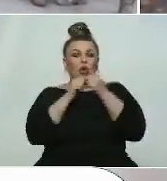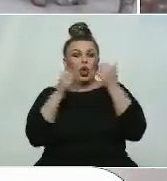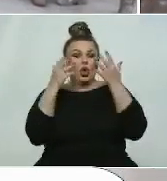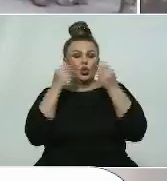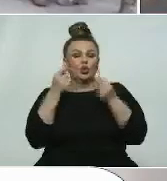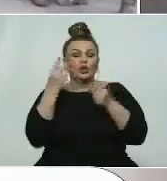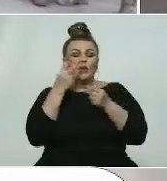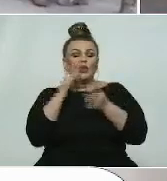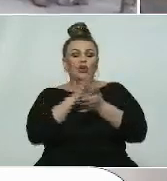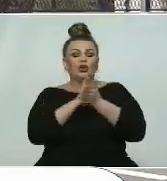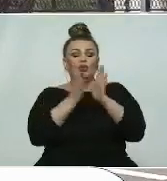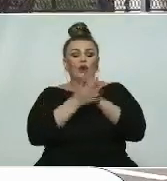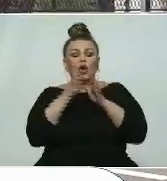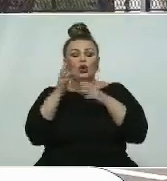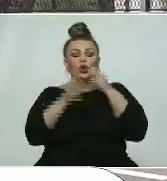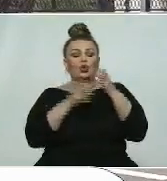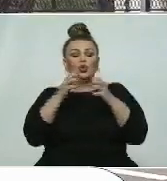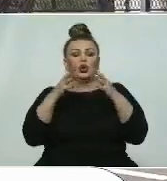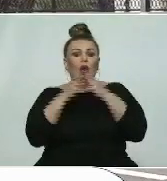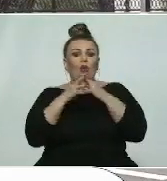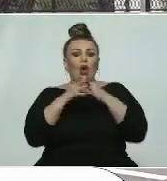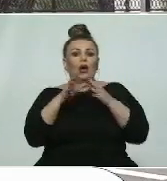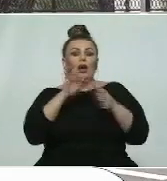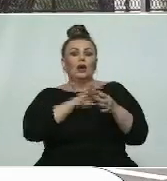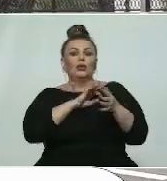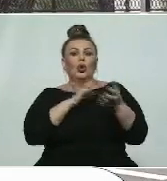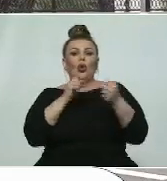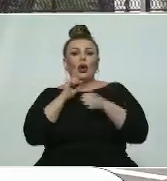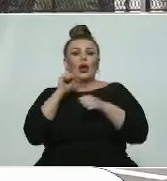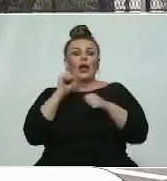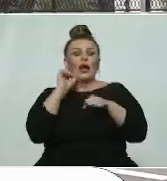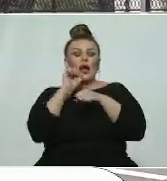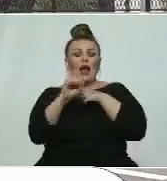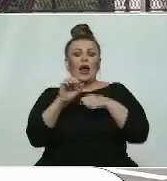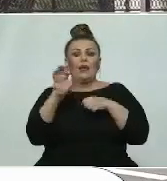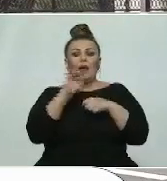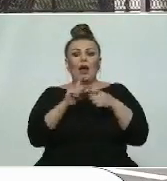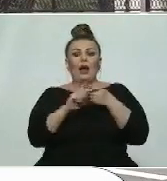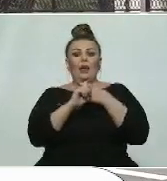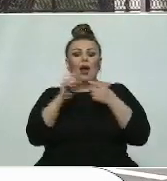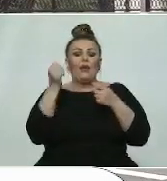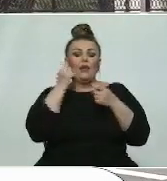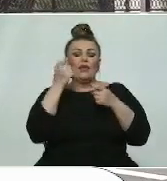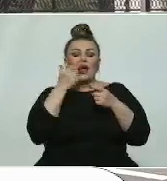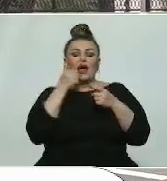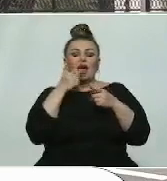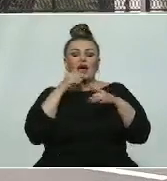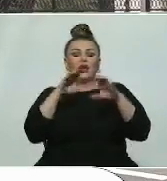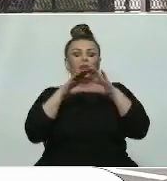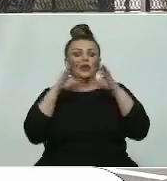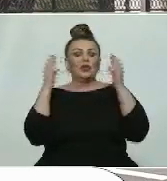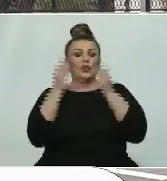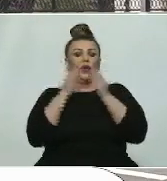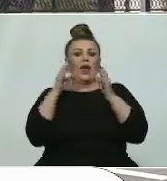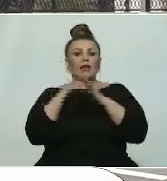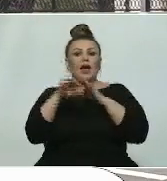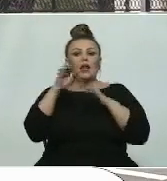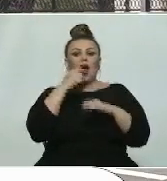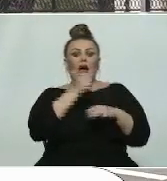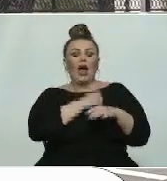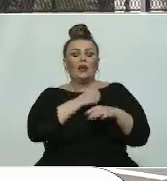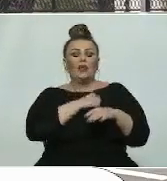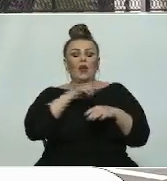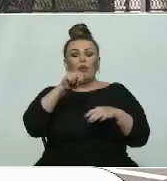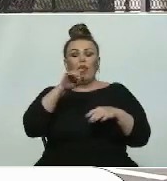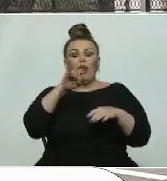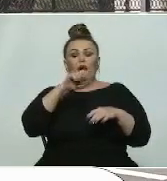bir məsələ isə İkinci Dünya müharibəsində əldə olmuş qələbə ilə bağlı Moskvada qırmızı meydanda keçiriləcək hərbi paraddır və bu